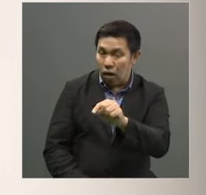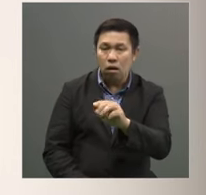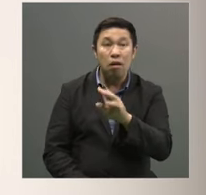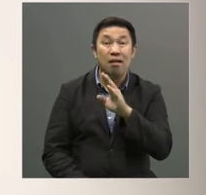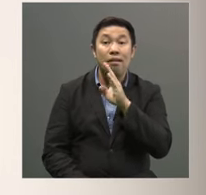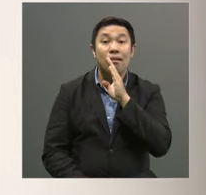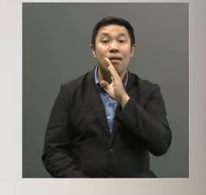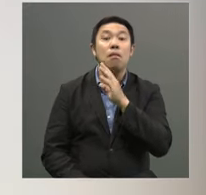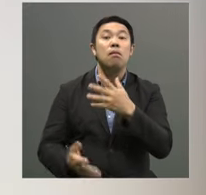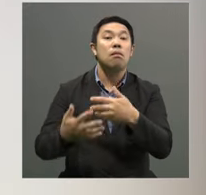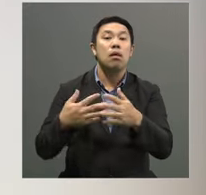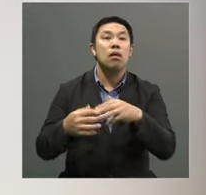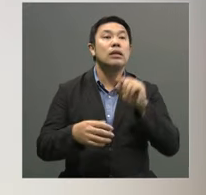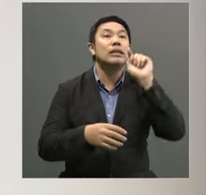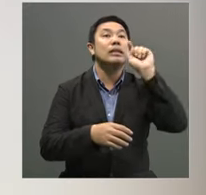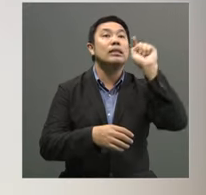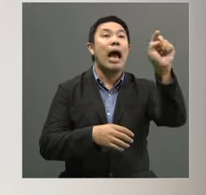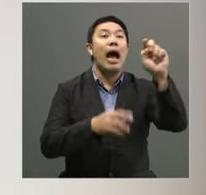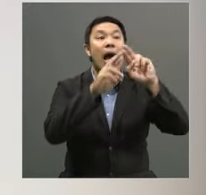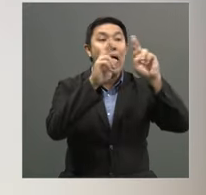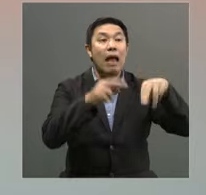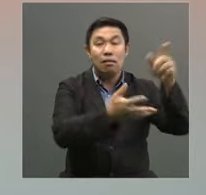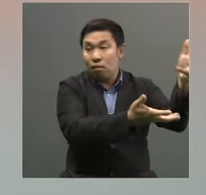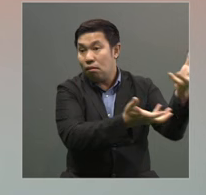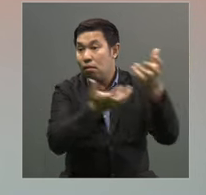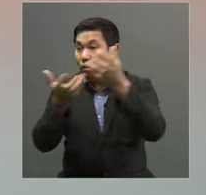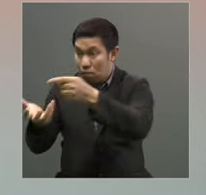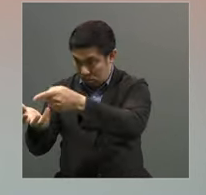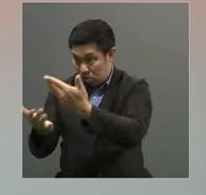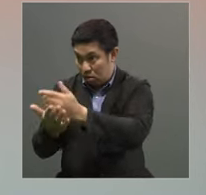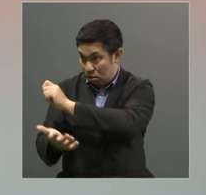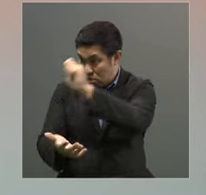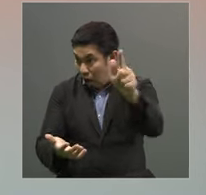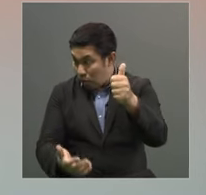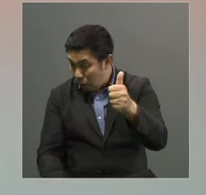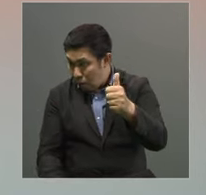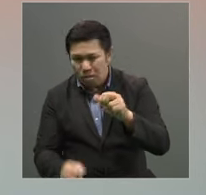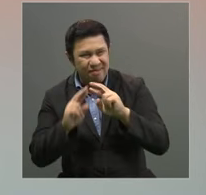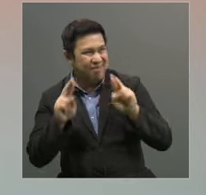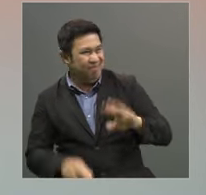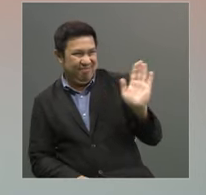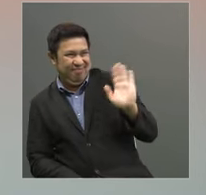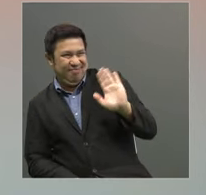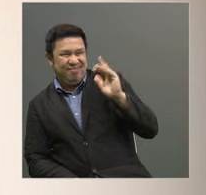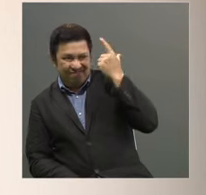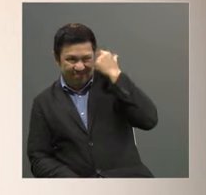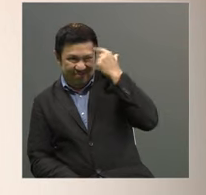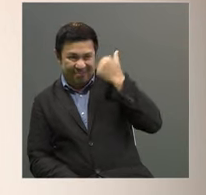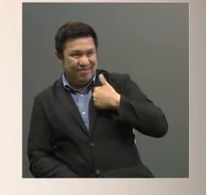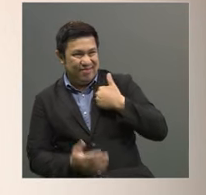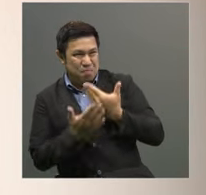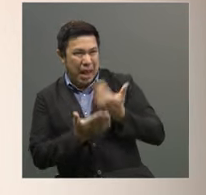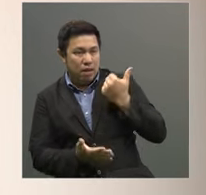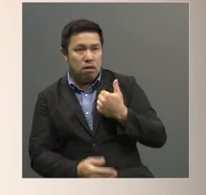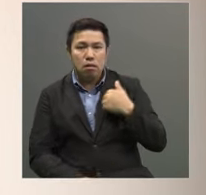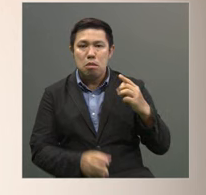เดี๋ยวงั้นผมสั่งมาจากที่อื่นแล้วให้ไปส่งที่ร้านแต่ฝากจ่ายเงินก่อนนะอืบางร้านเขาก็ปฏิเสธไปว่าคงจ่ายให้ไม่ได้ทีนี้